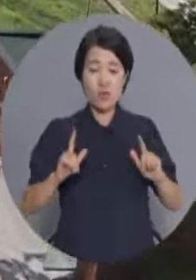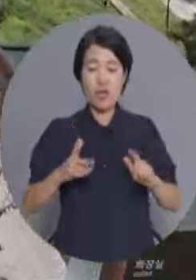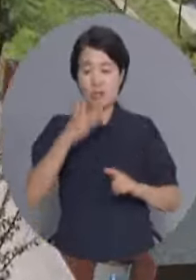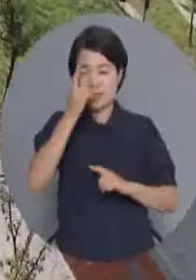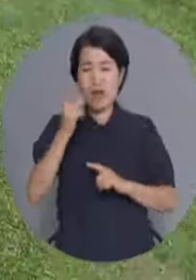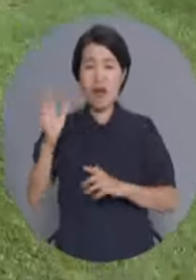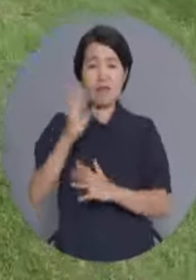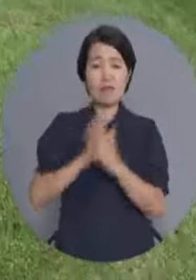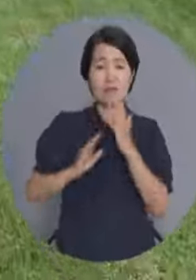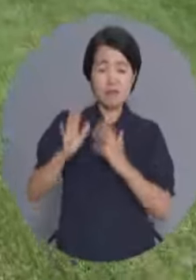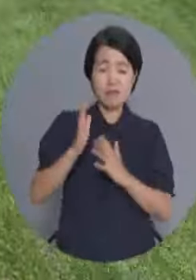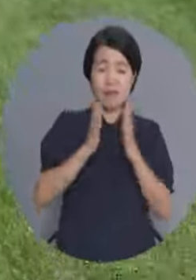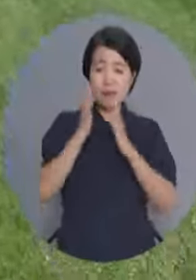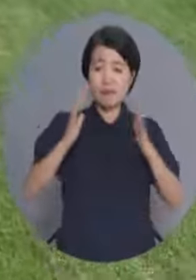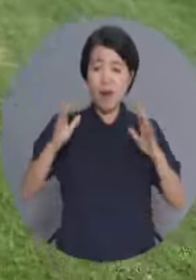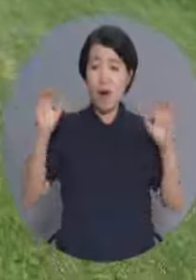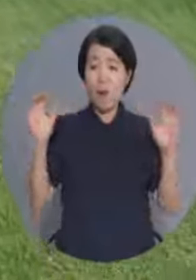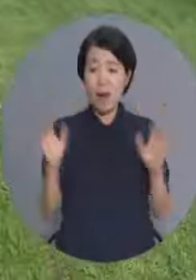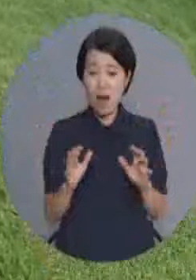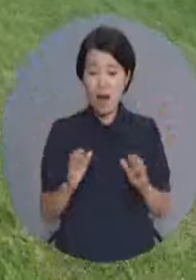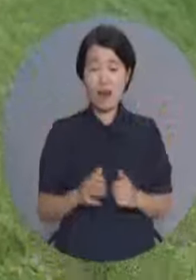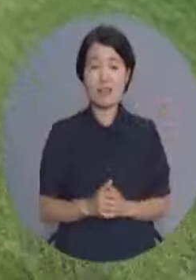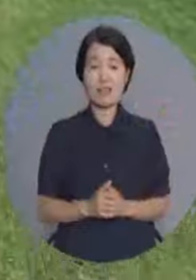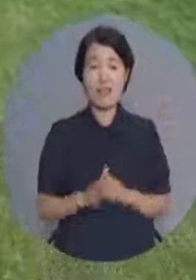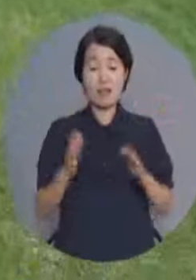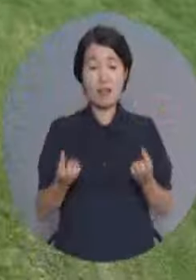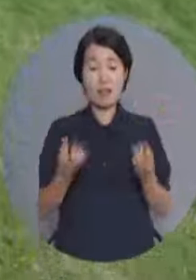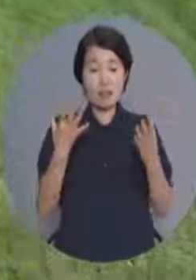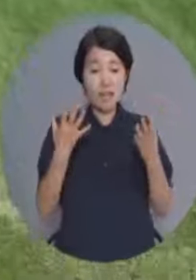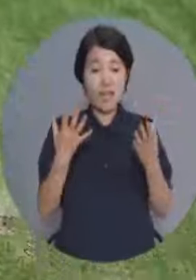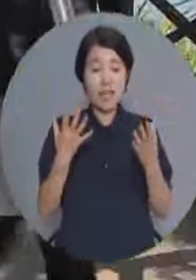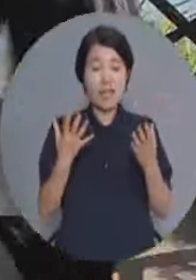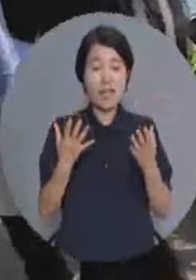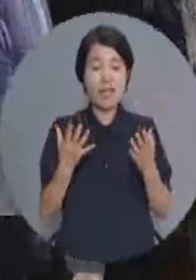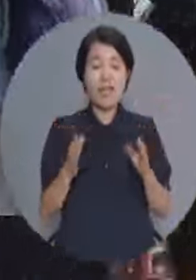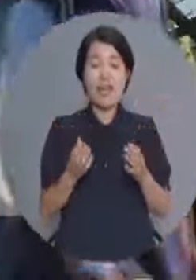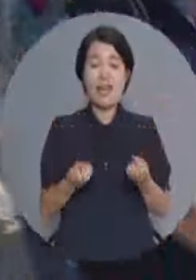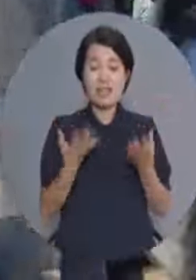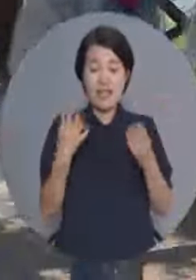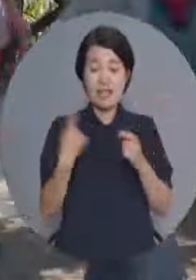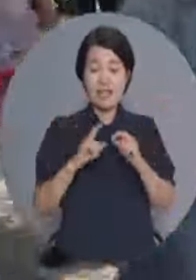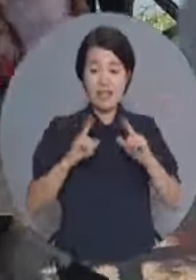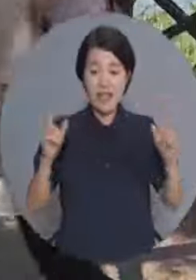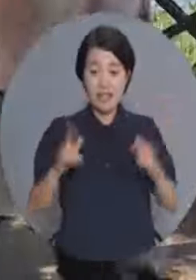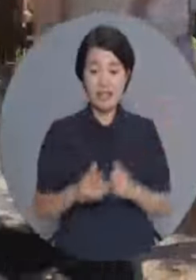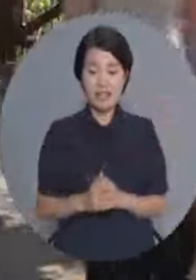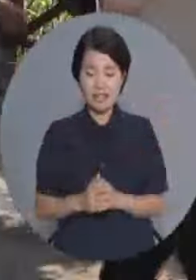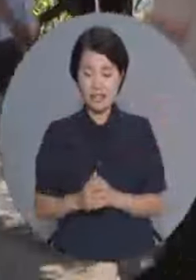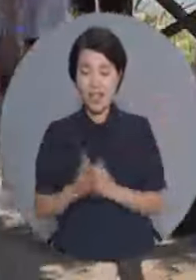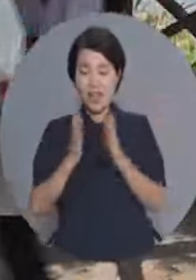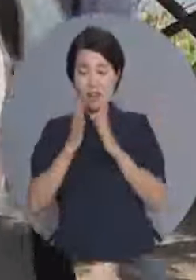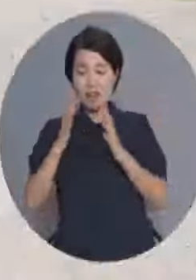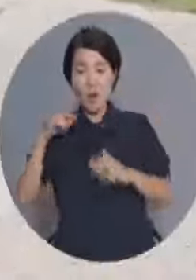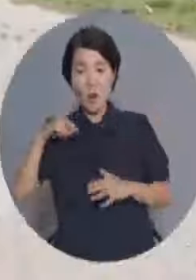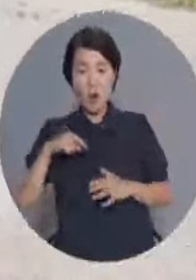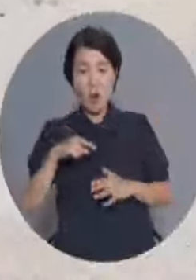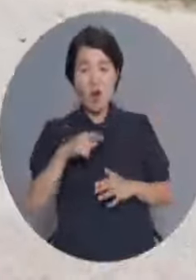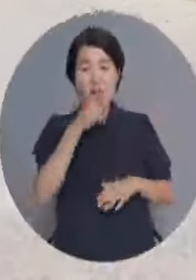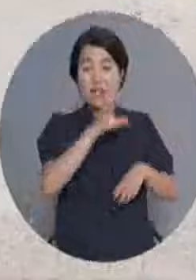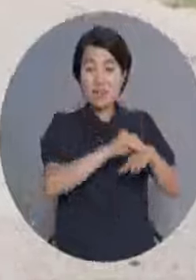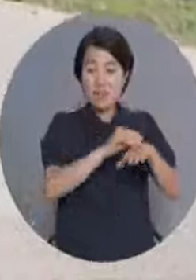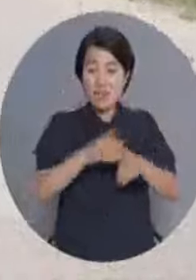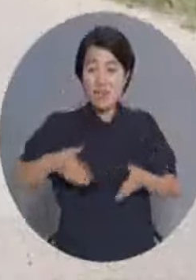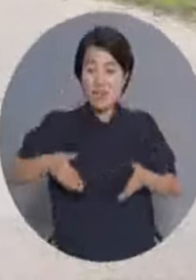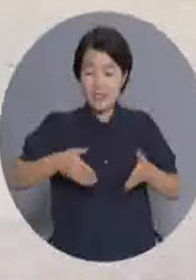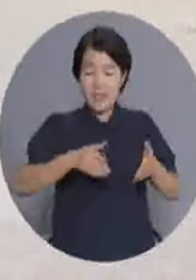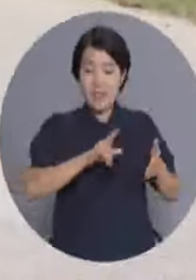오천 그린광장에 모였습니다. 이번 축전의 열림식은 순천만 습지까지 시민과 함께하는 람사르길